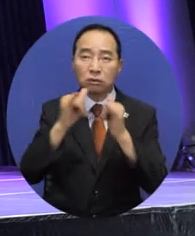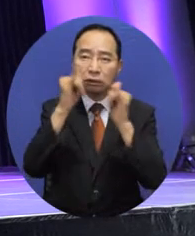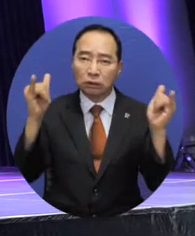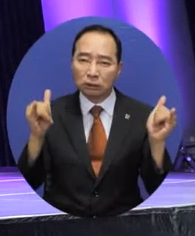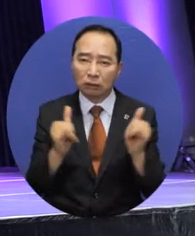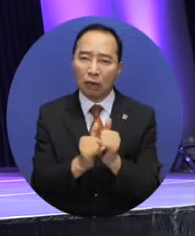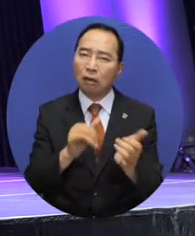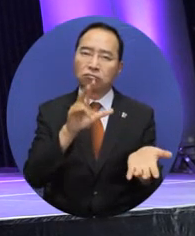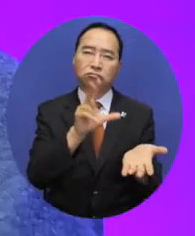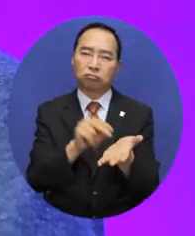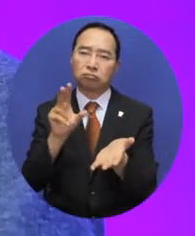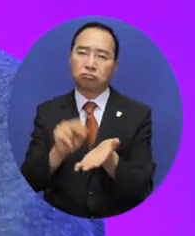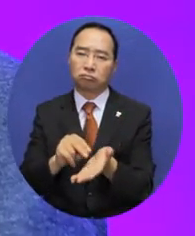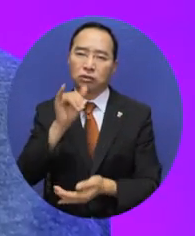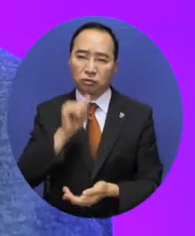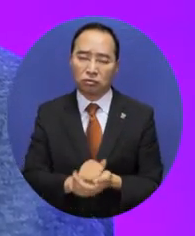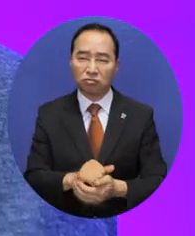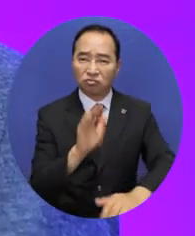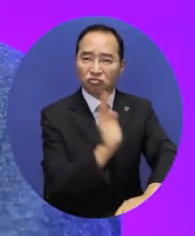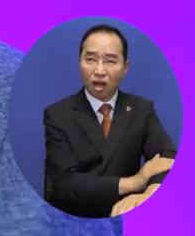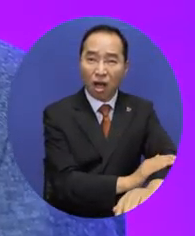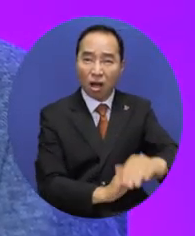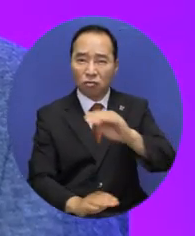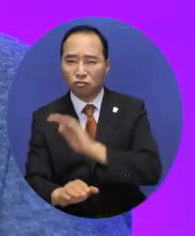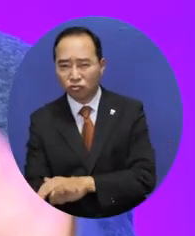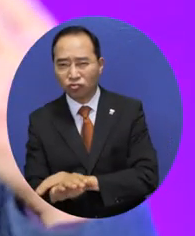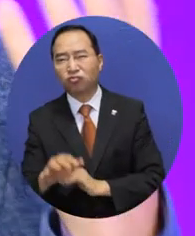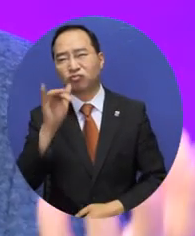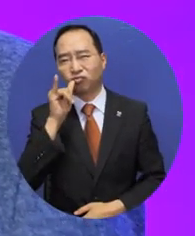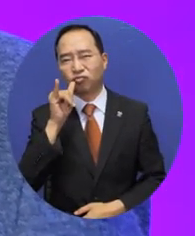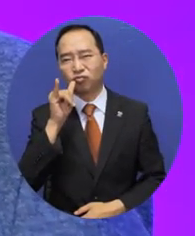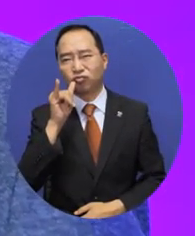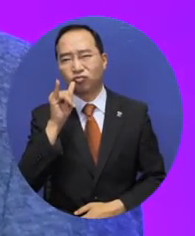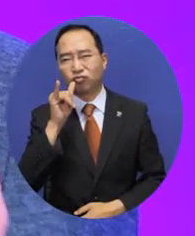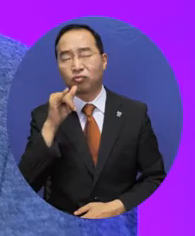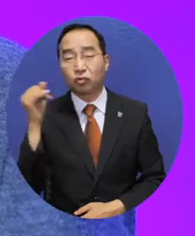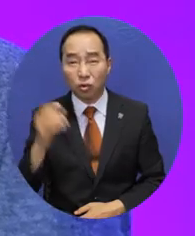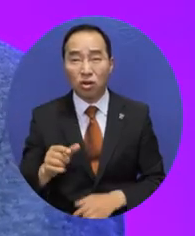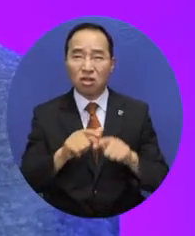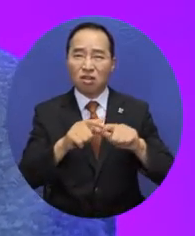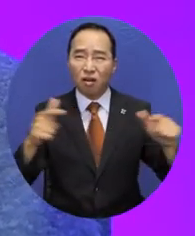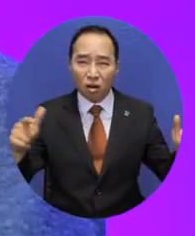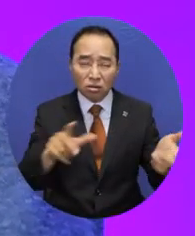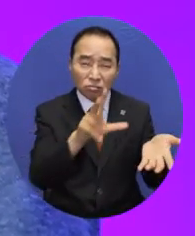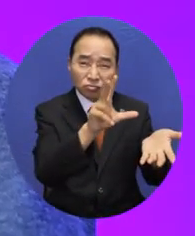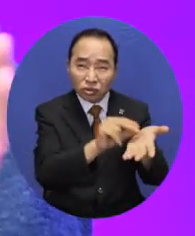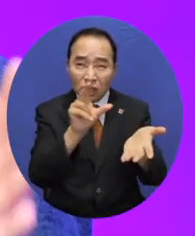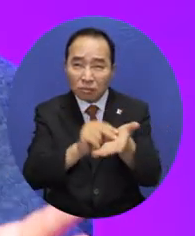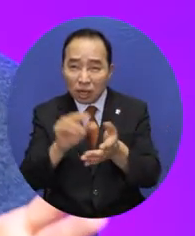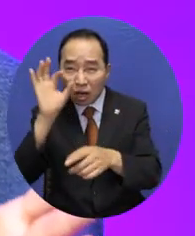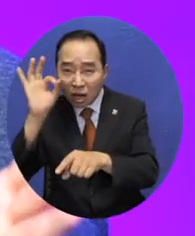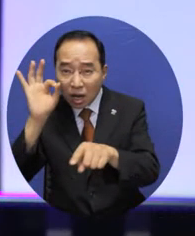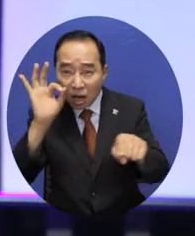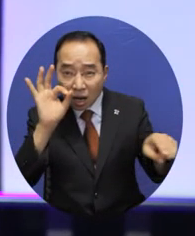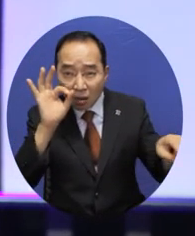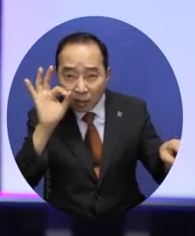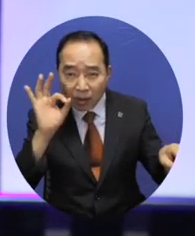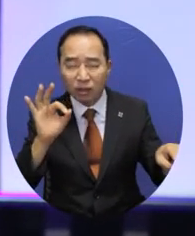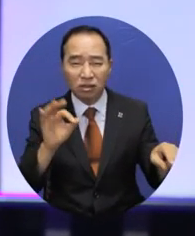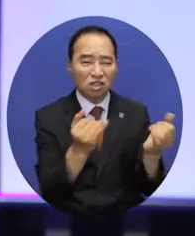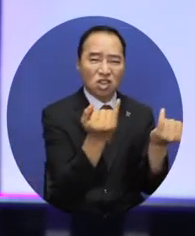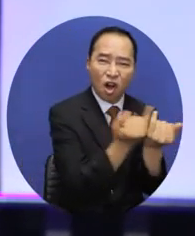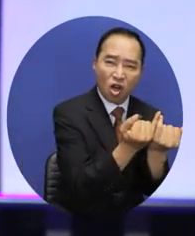문제가 있다고 봅니다. 좌파, 우파 이것도 있지만은 지금 여러 가지 사태가 일어나는 것도 보면은